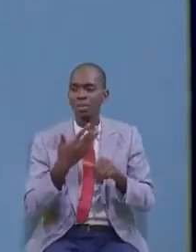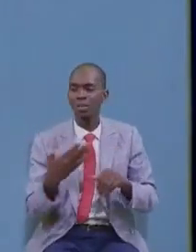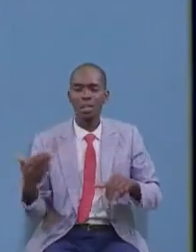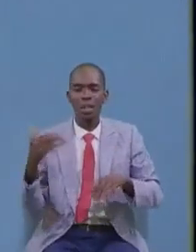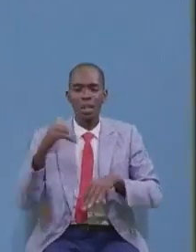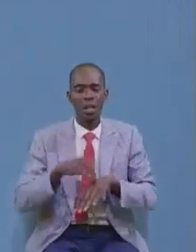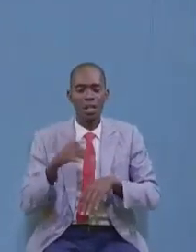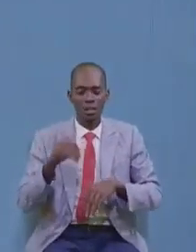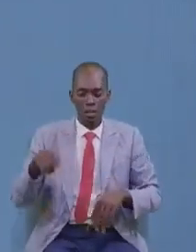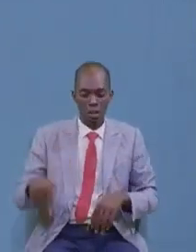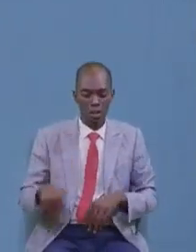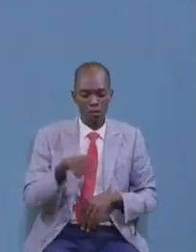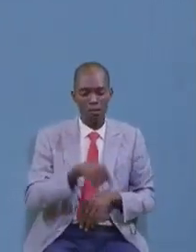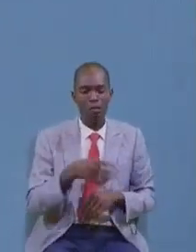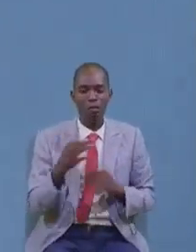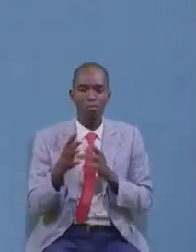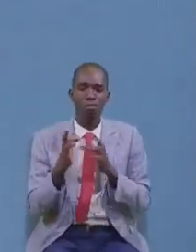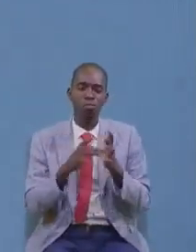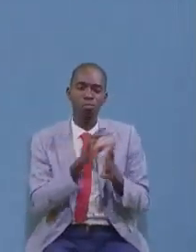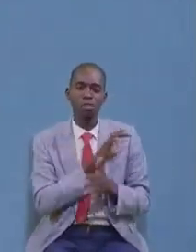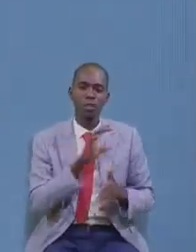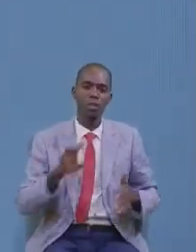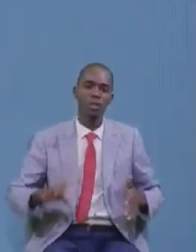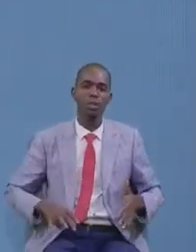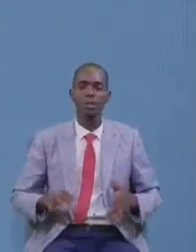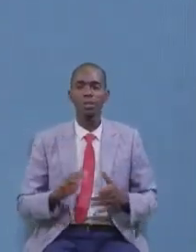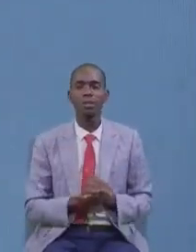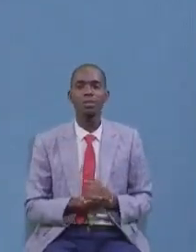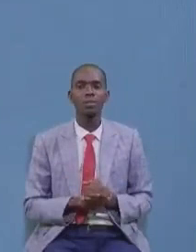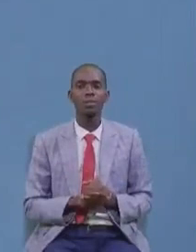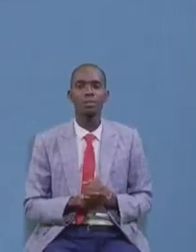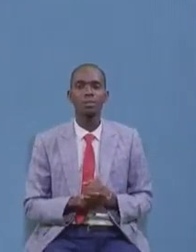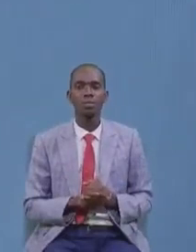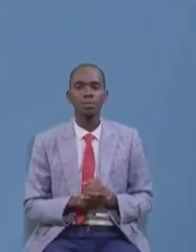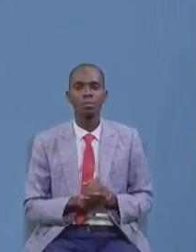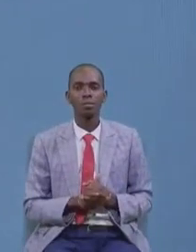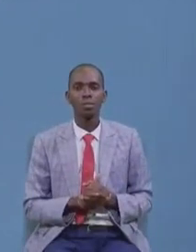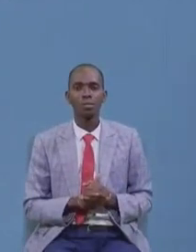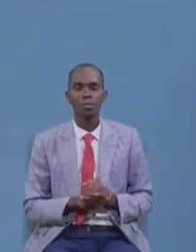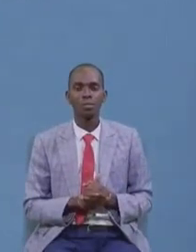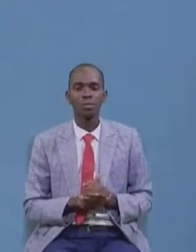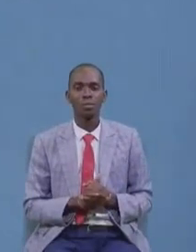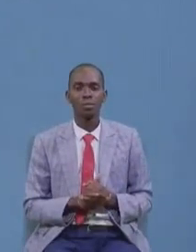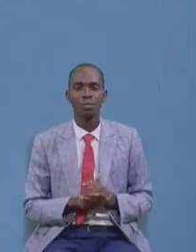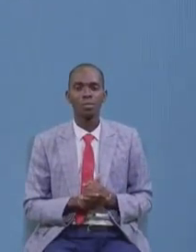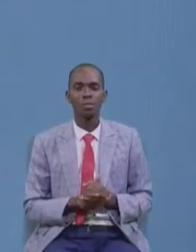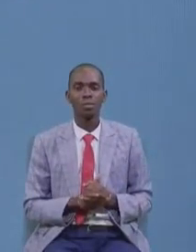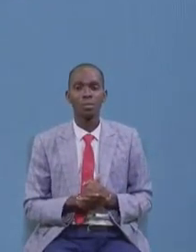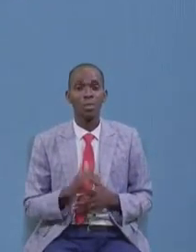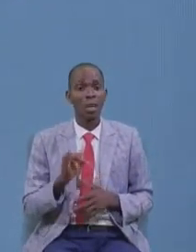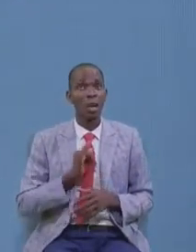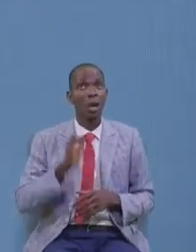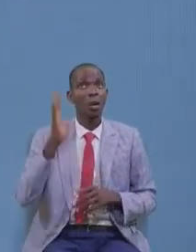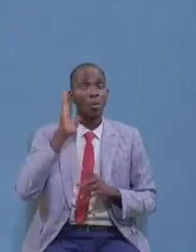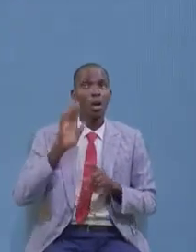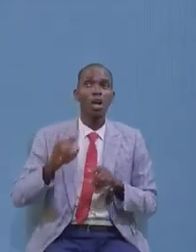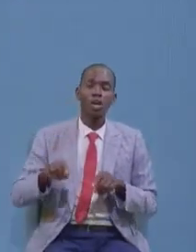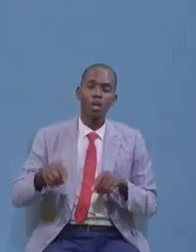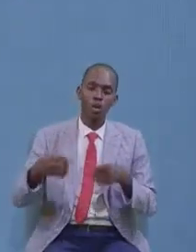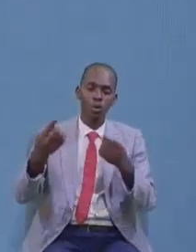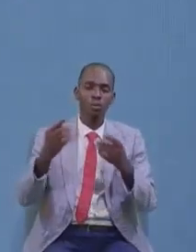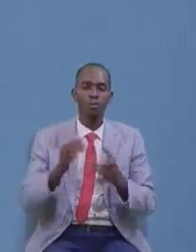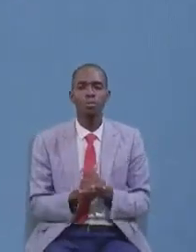feet of Jesus Christ. యేసు పాదముల చెంత సమస్తాన్ని నేను ప్రతిష్ఠించుకొనుచు ఉన్నాను. I will go. మన